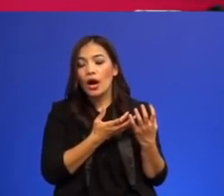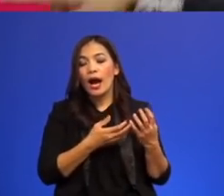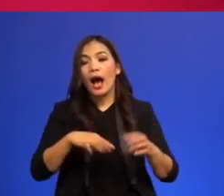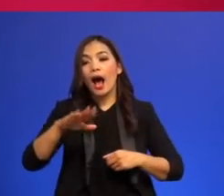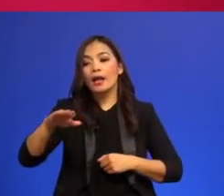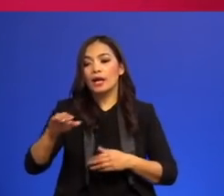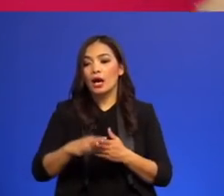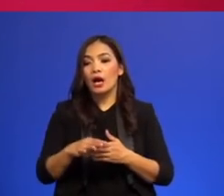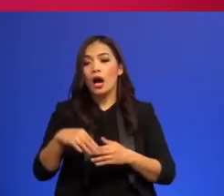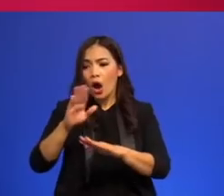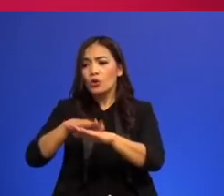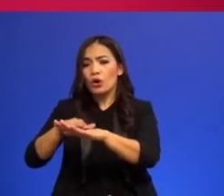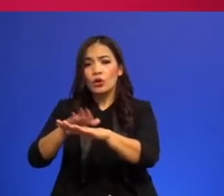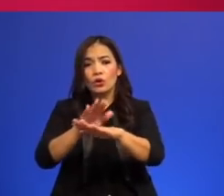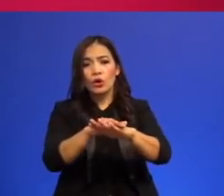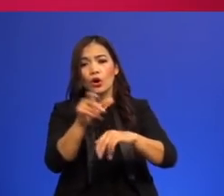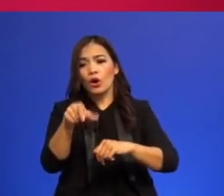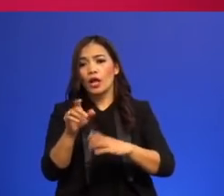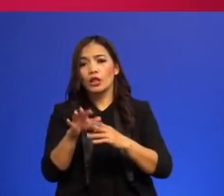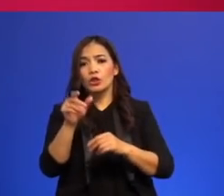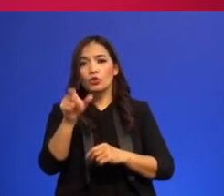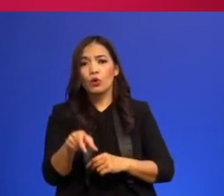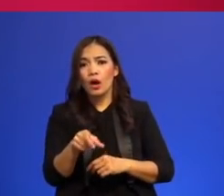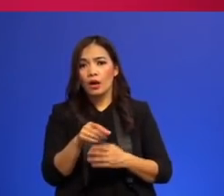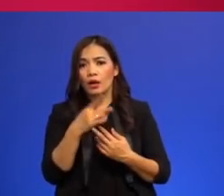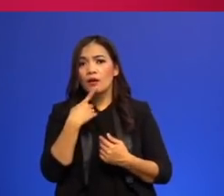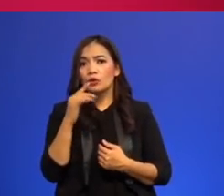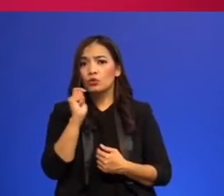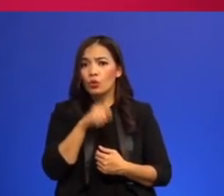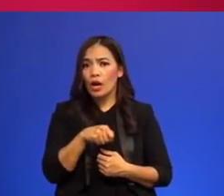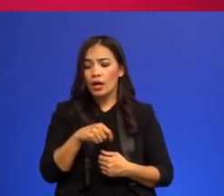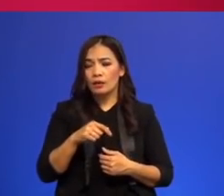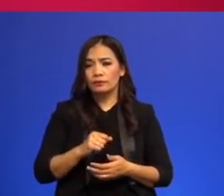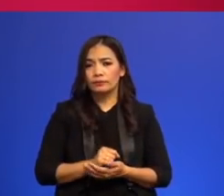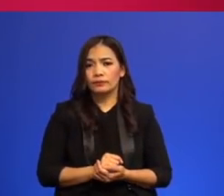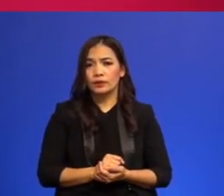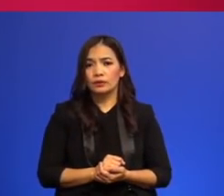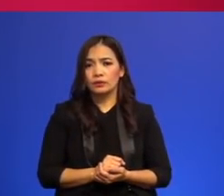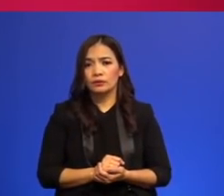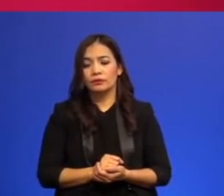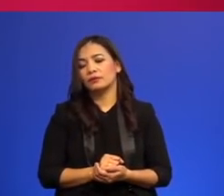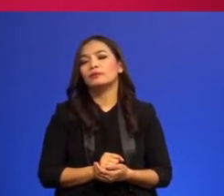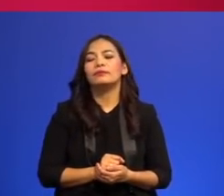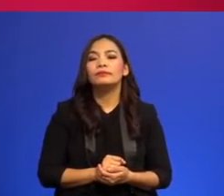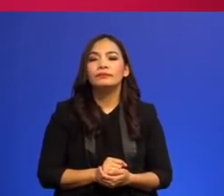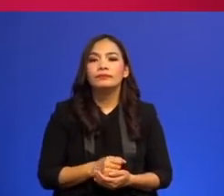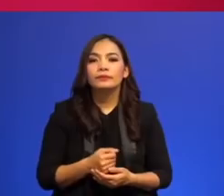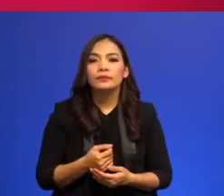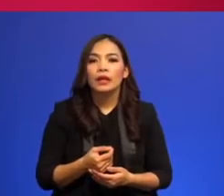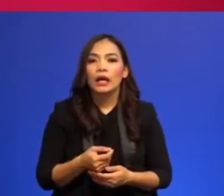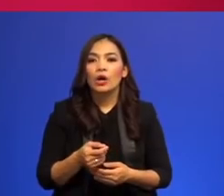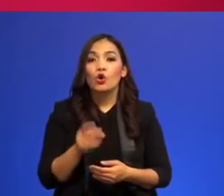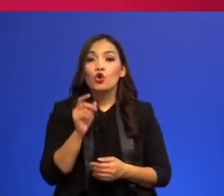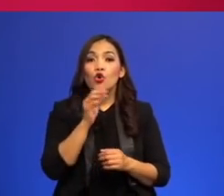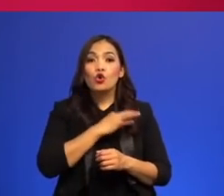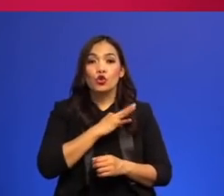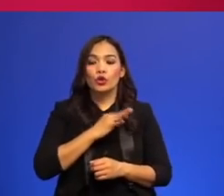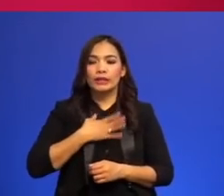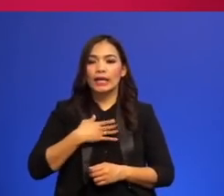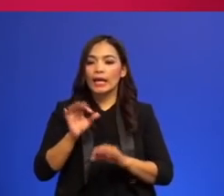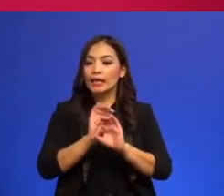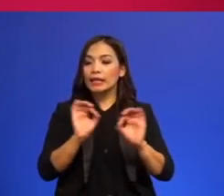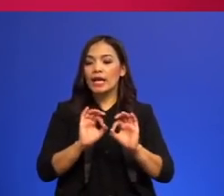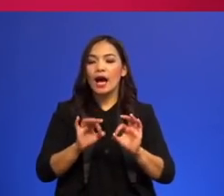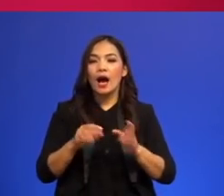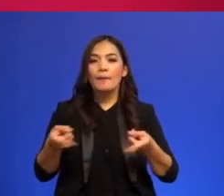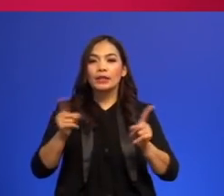diangkat, digendong tuh ya. Lu ya. Aduh Tuhan, untung saya gak jadi Tuhan. Kalau jadi